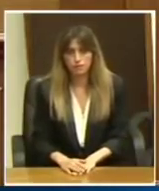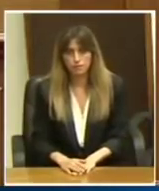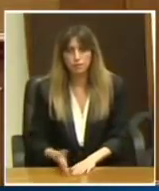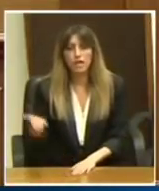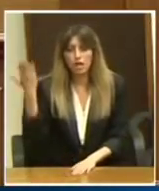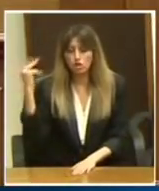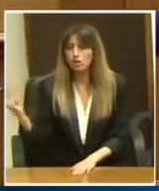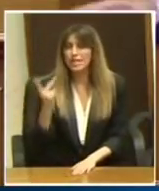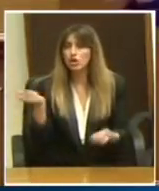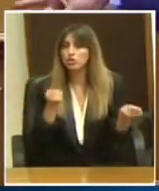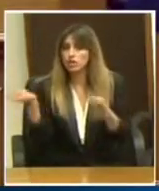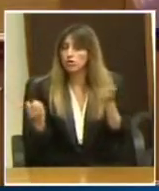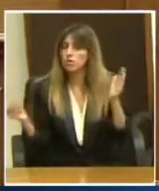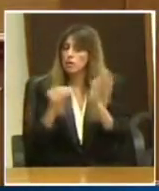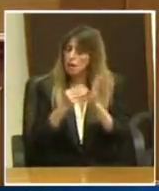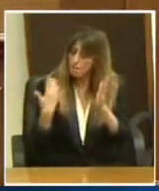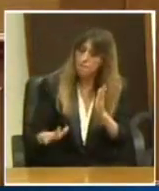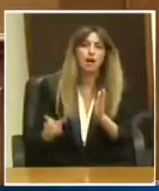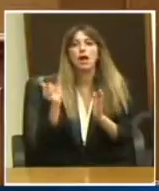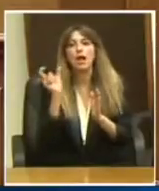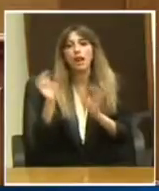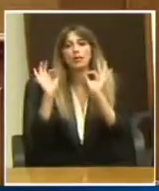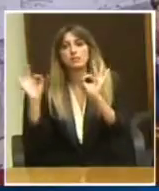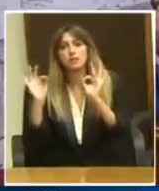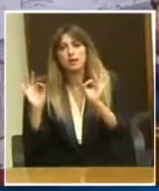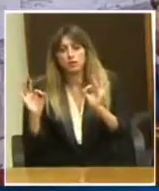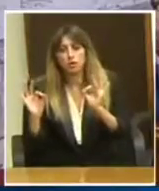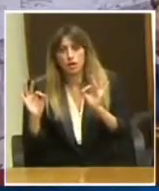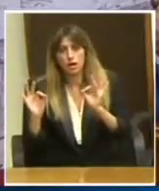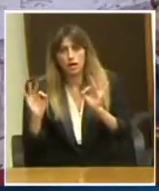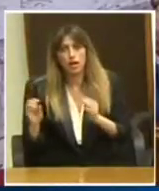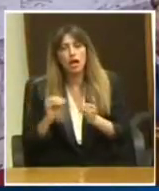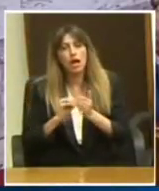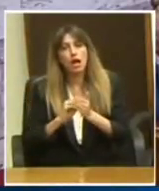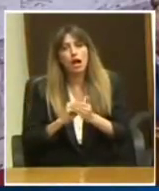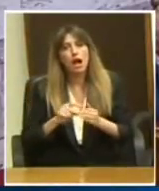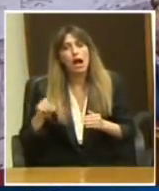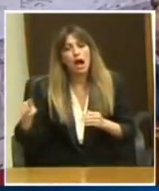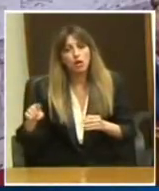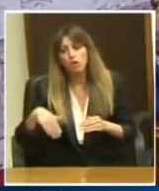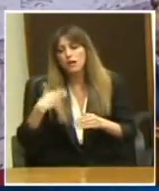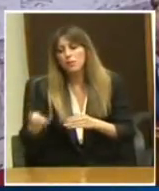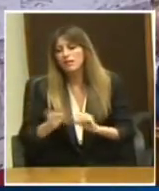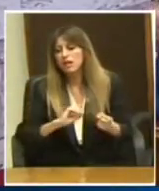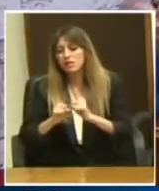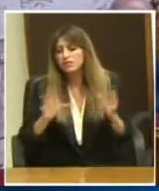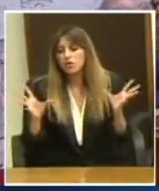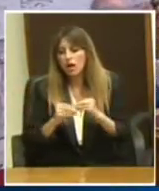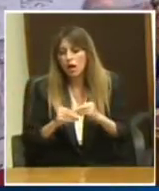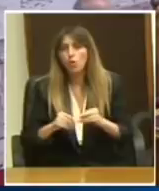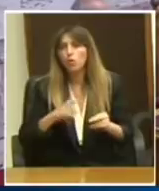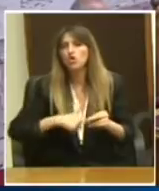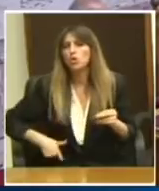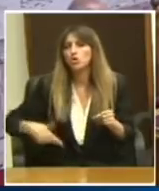οδηγία, και την άλλη των κρίσιμη συνεδρία των Υπουργών Εξωτερικών, όπου διελήθηκε η Ιουγκοσλαβία. Αυτός λοιπόν ο